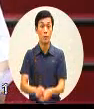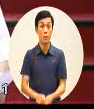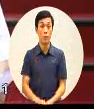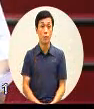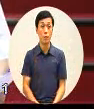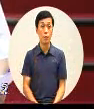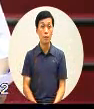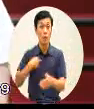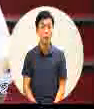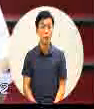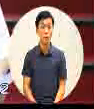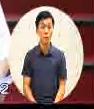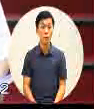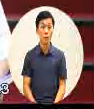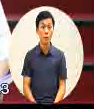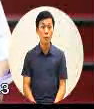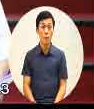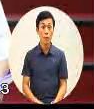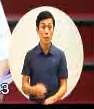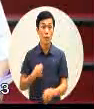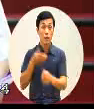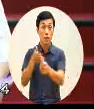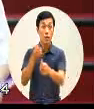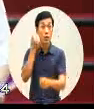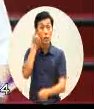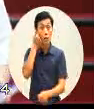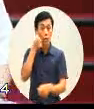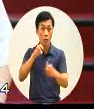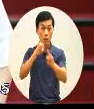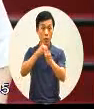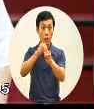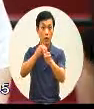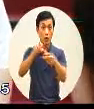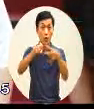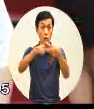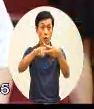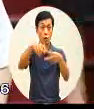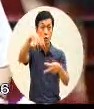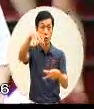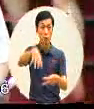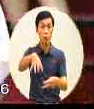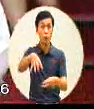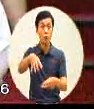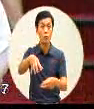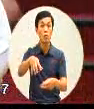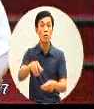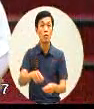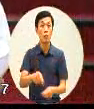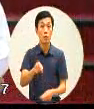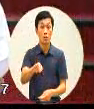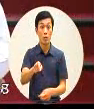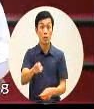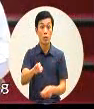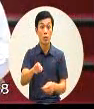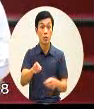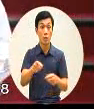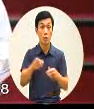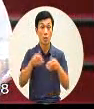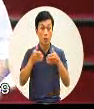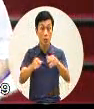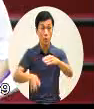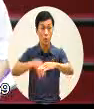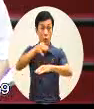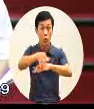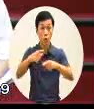为啊，我们的阳光处嘛，哈，这属于阳光处的哈，以及扩大